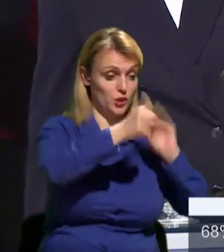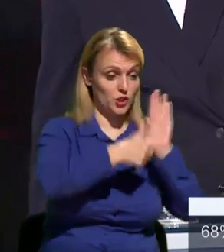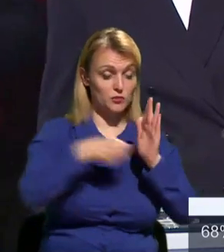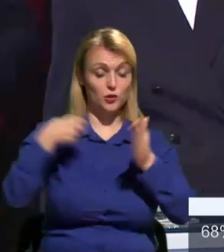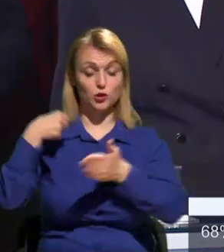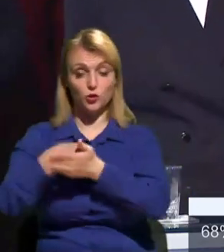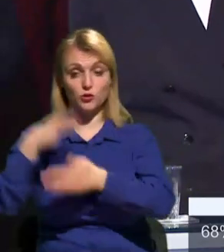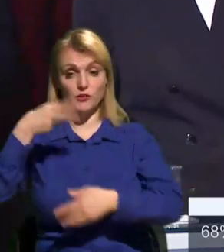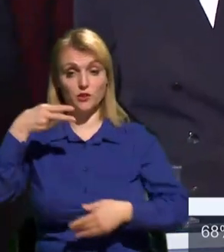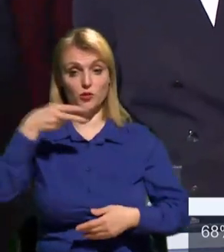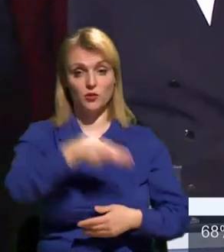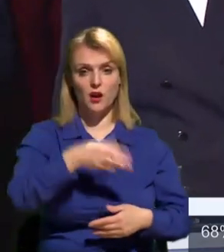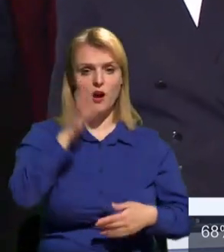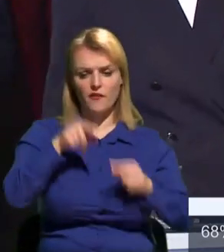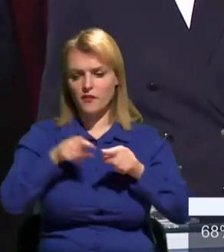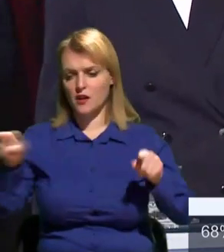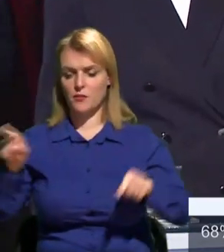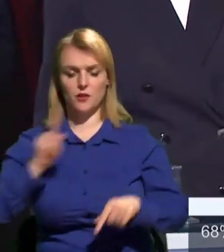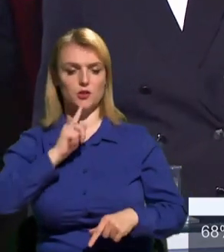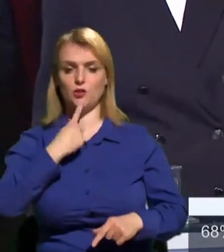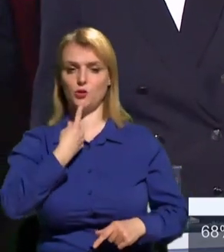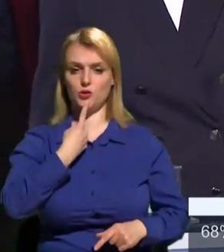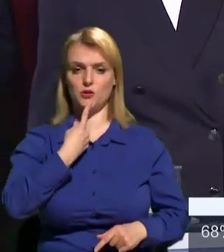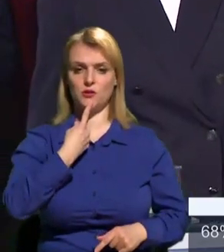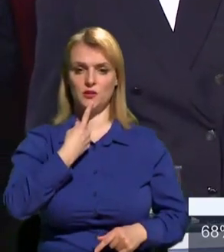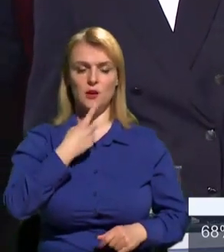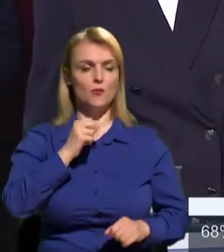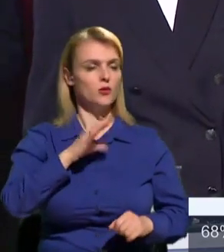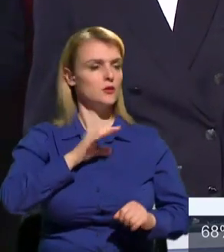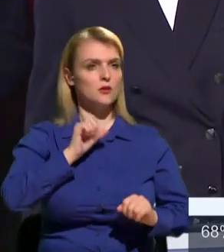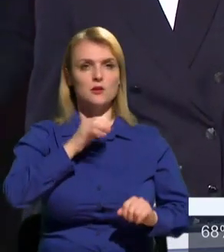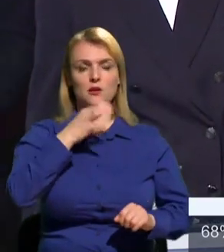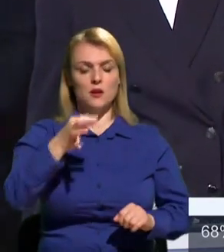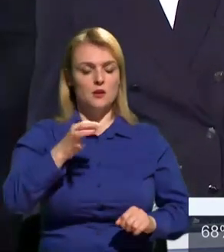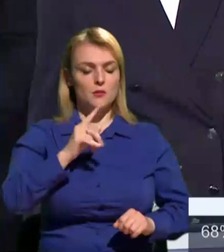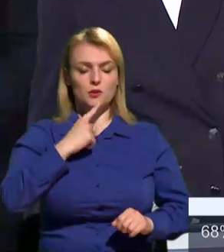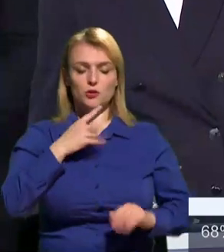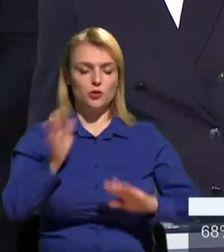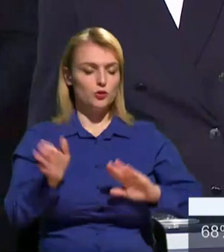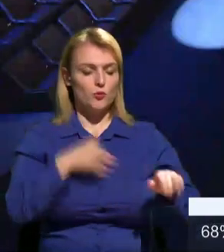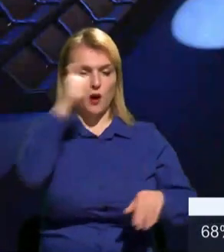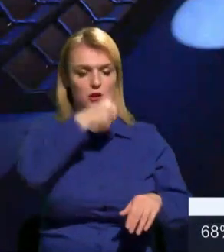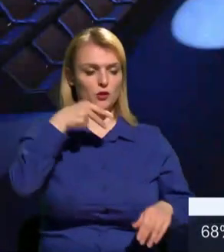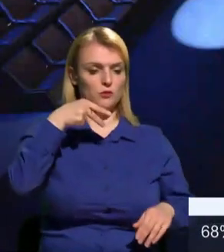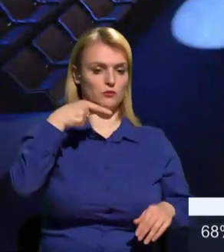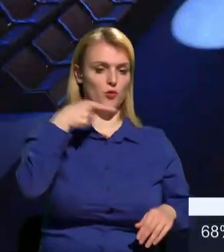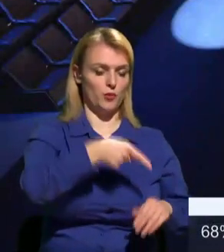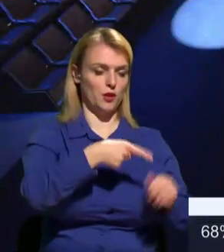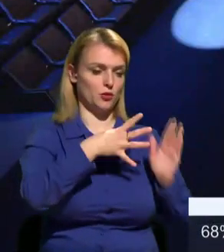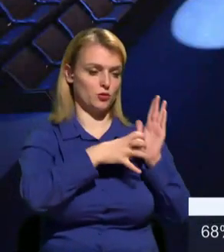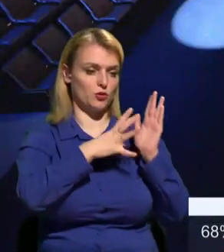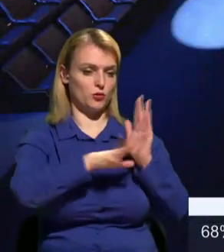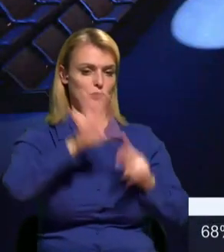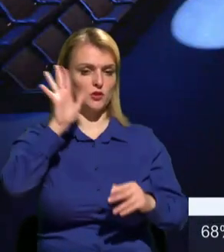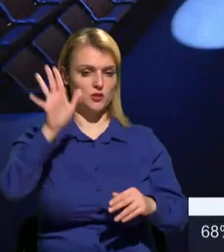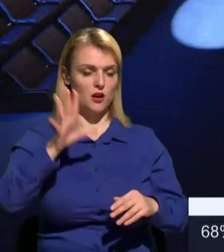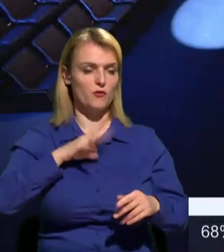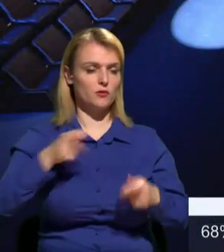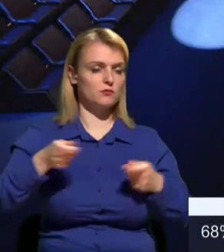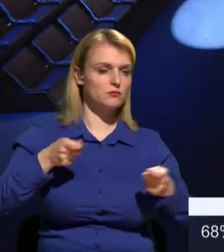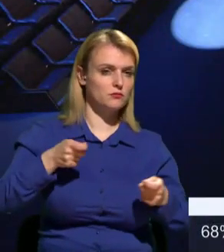2020 a fost o perioadă foarte dificilă. Poate una dintre cele mai dificile după 1992. Am avut un regim